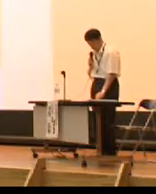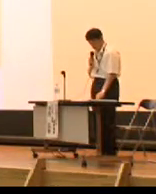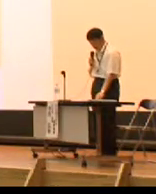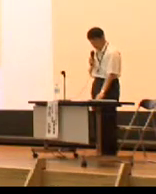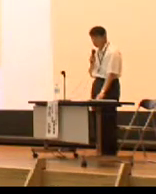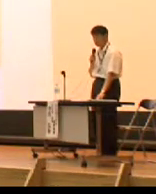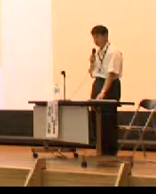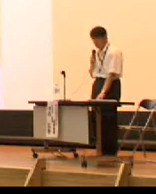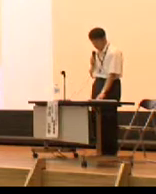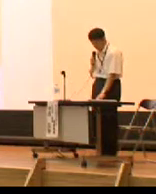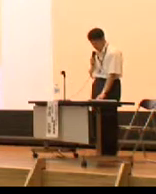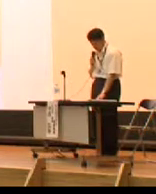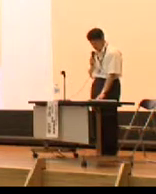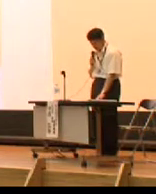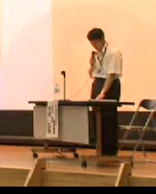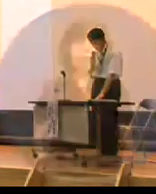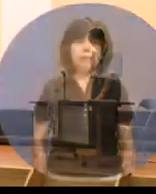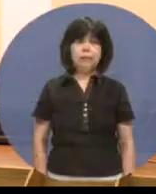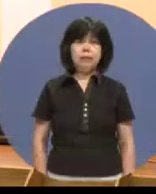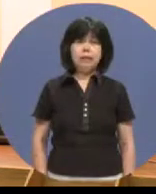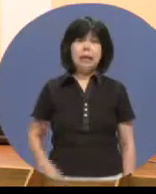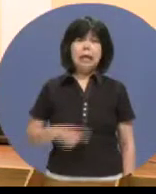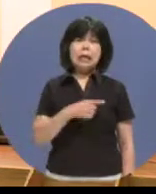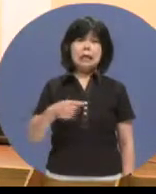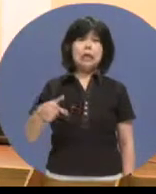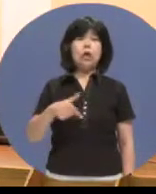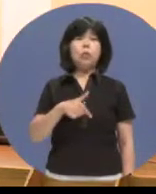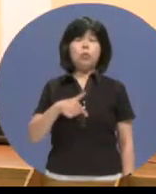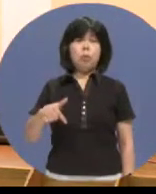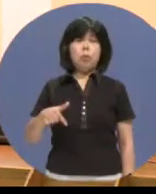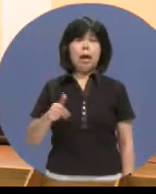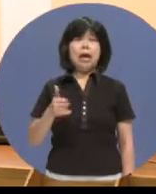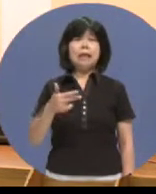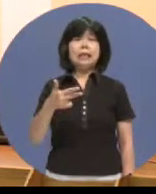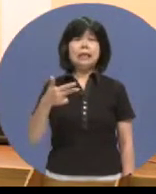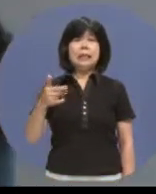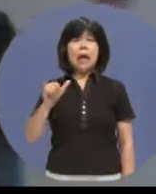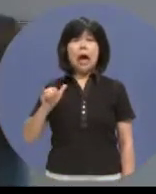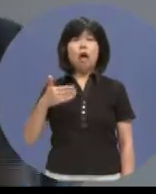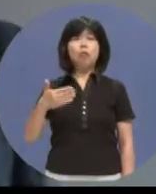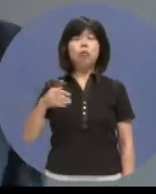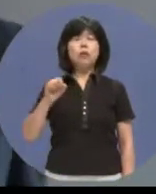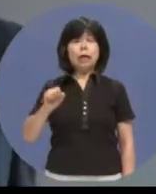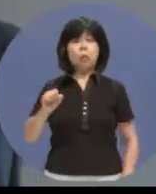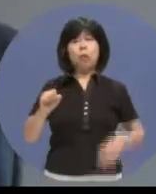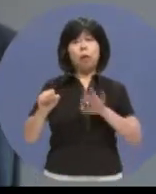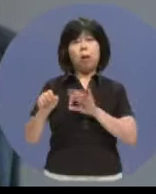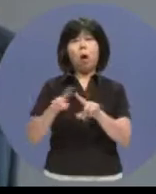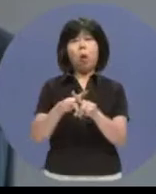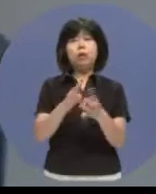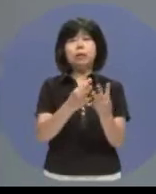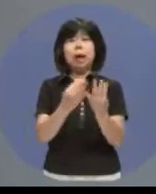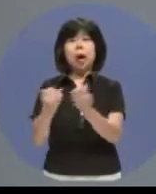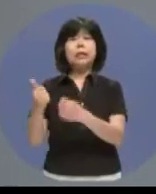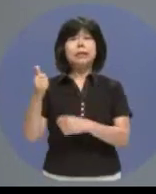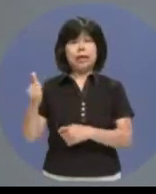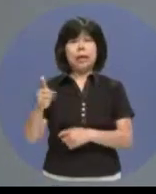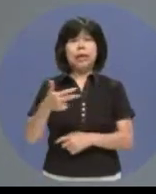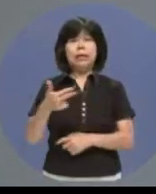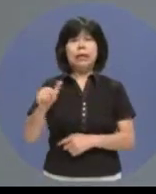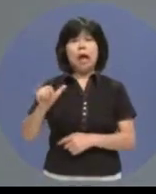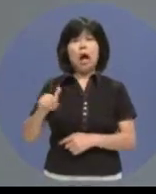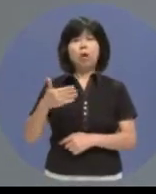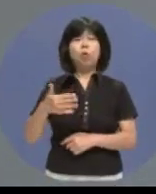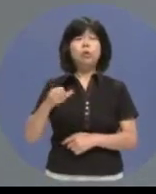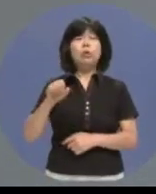これでその愛称の採用された 第1部では JAXA の小沢理事が JAXA の宇宙開発